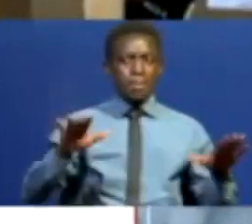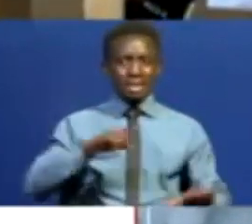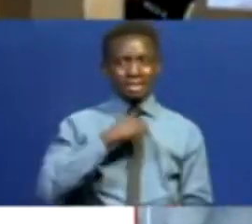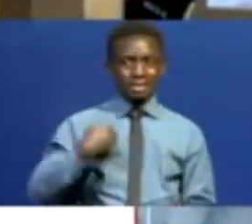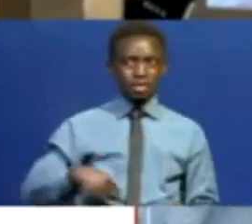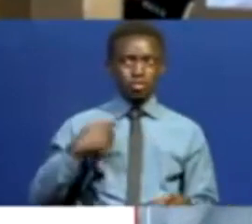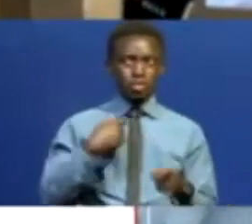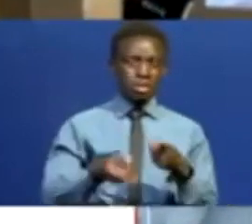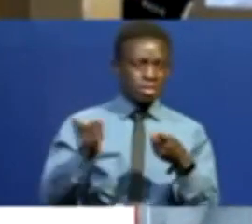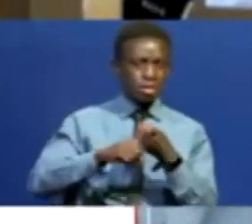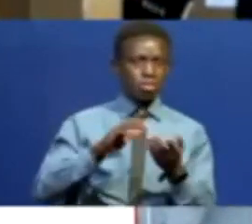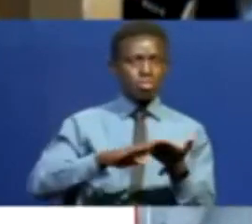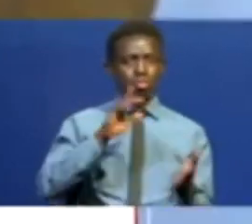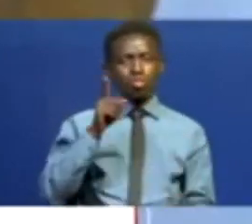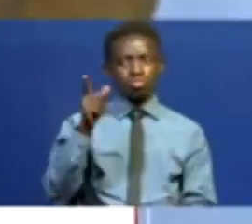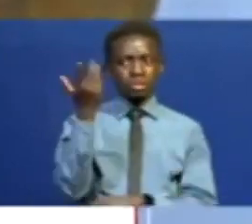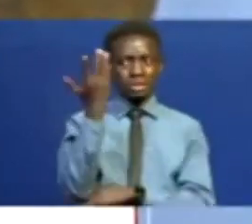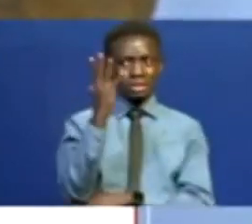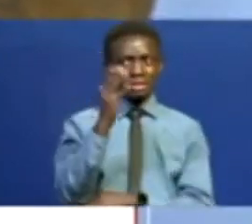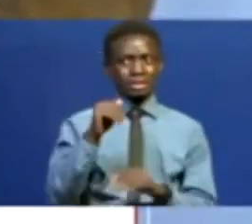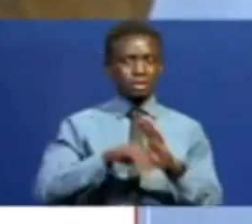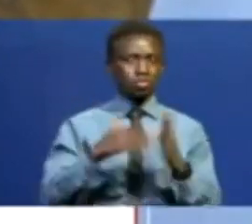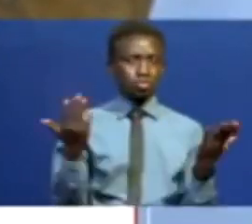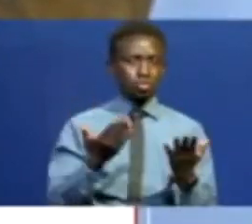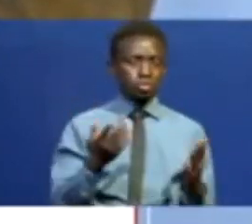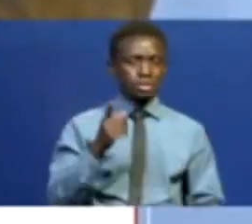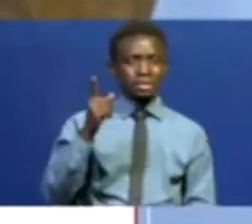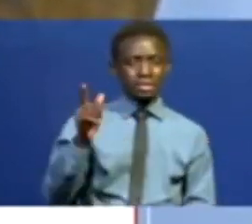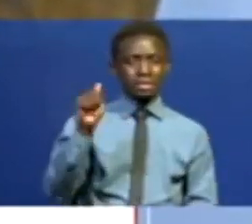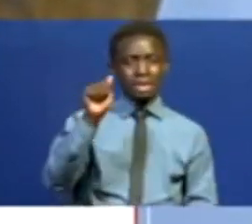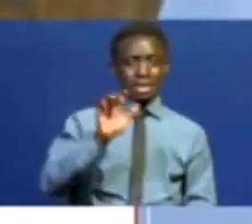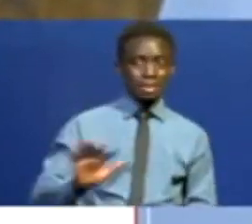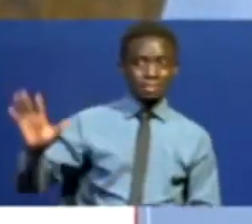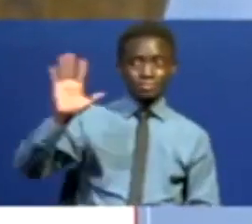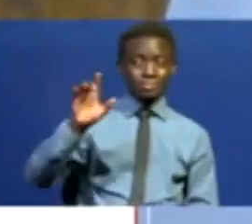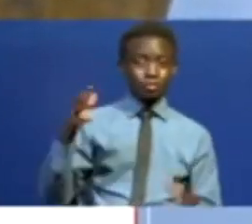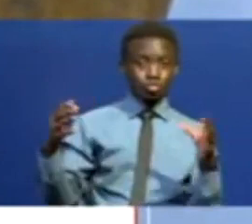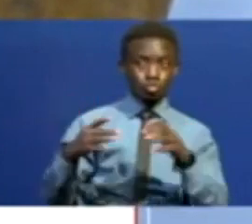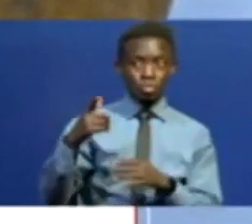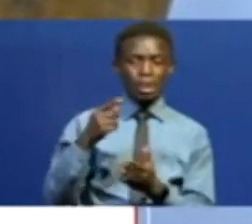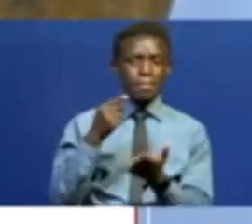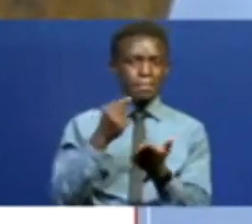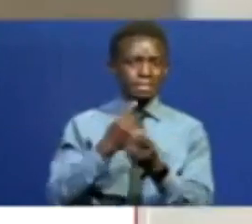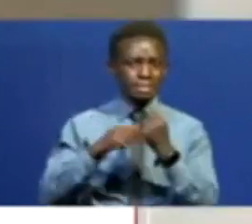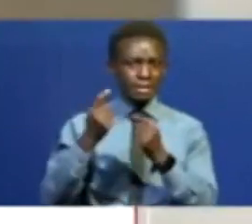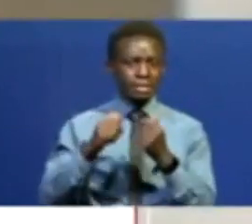taifa hilo la bara Asia. Kiwanda cha Ngunguru ni mojawapo ya viwanda vinavyouza bidhaa hiyo katika mataifa ya